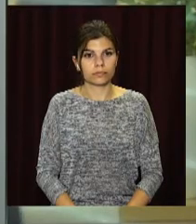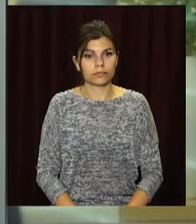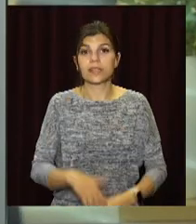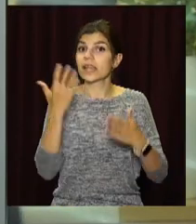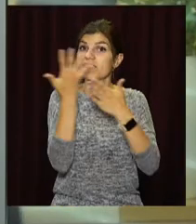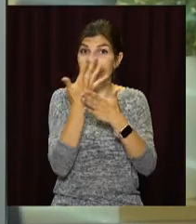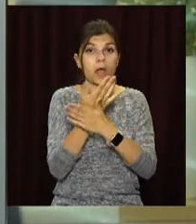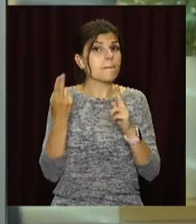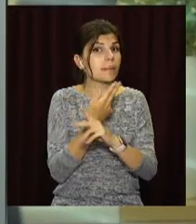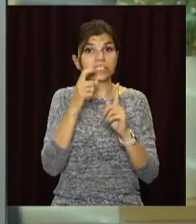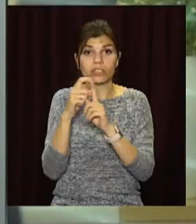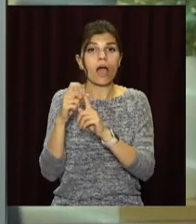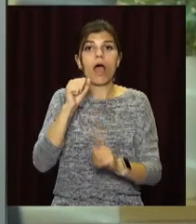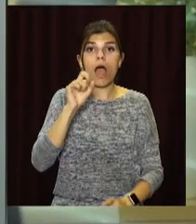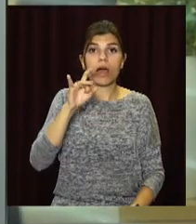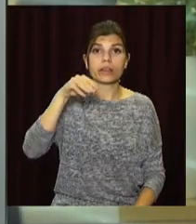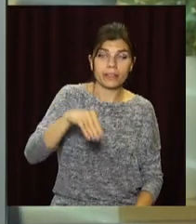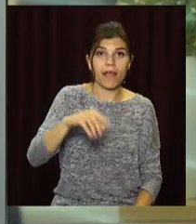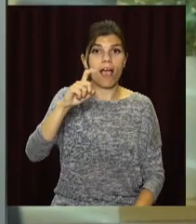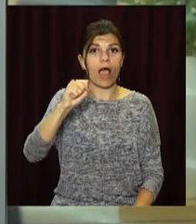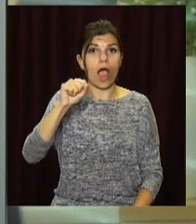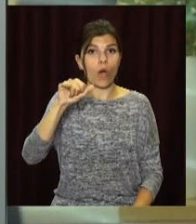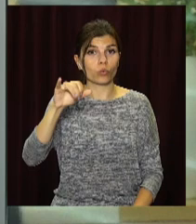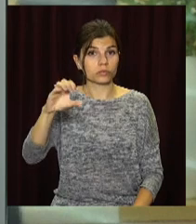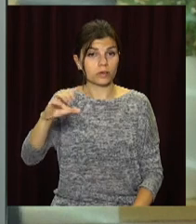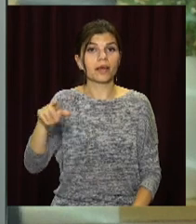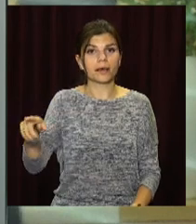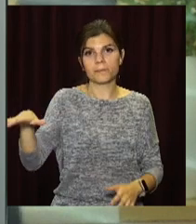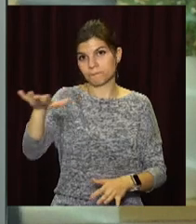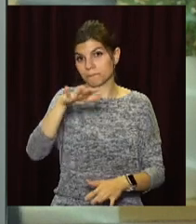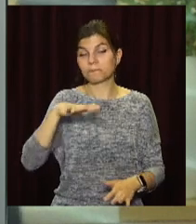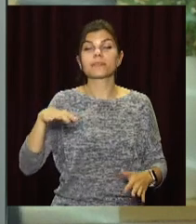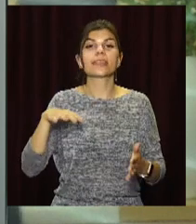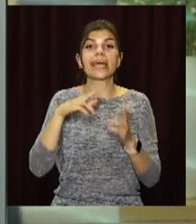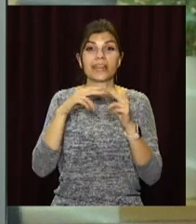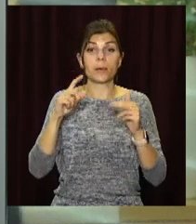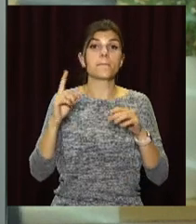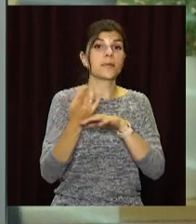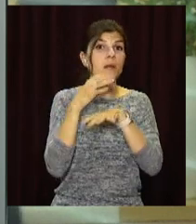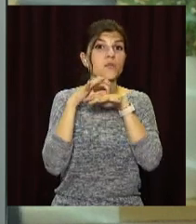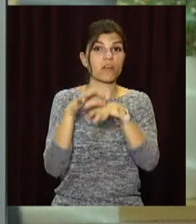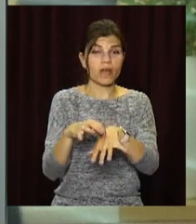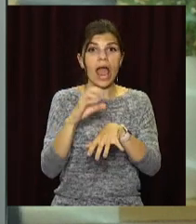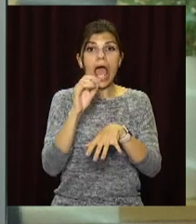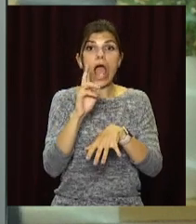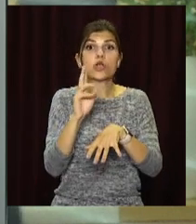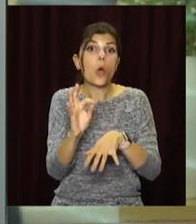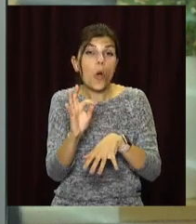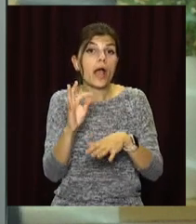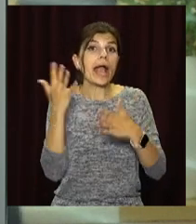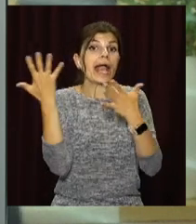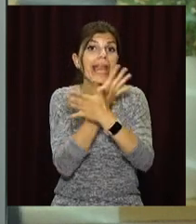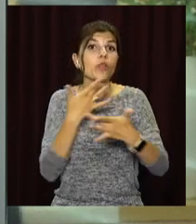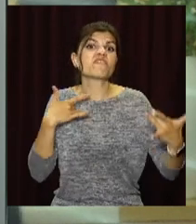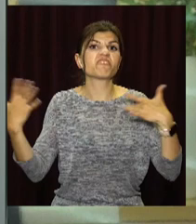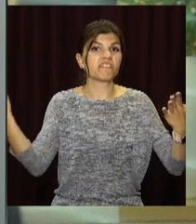Фільми «Без слів» та «Артхаус» у Дніпрі під час всеукраїнського саміту «Урбан Конгрес Дніпро» вперше провели екокінофестиваль.